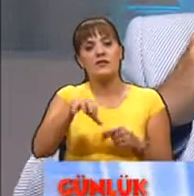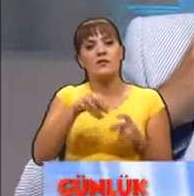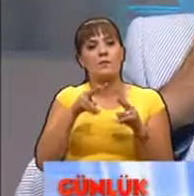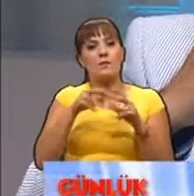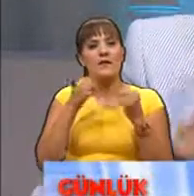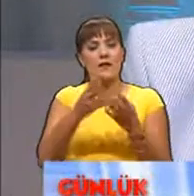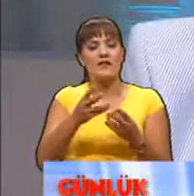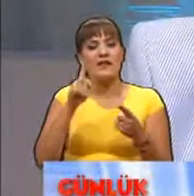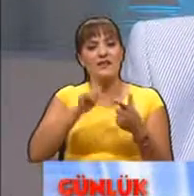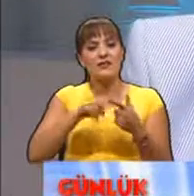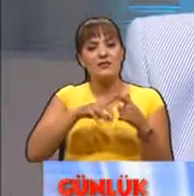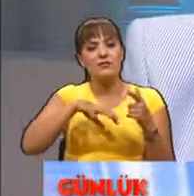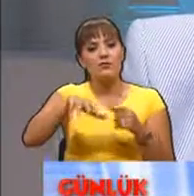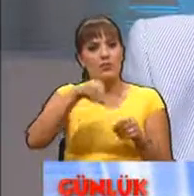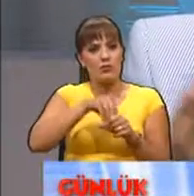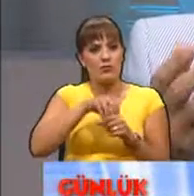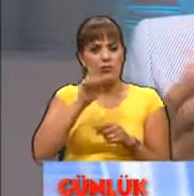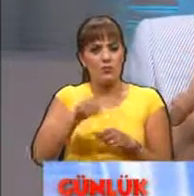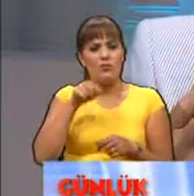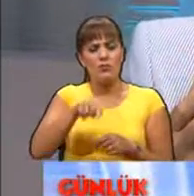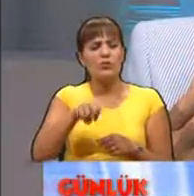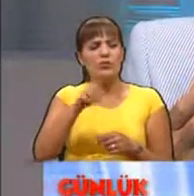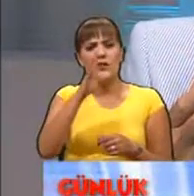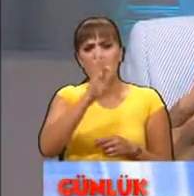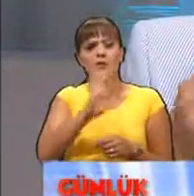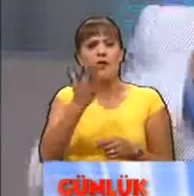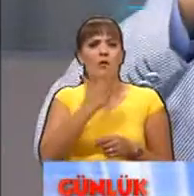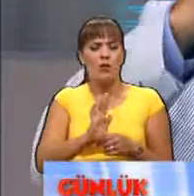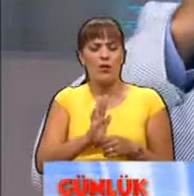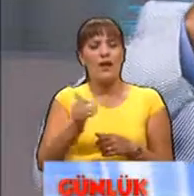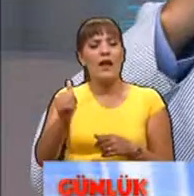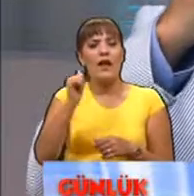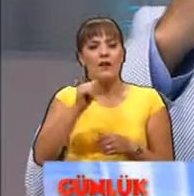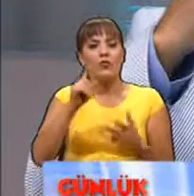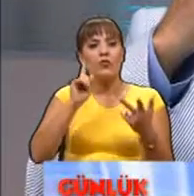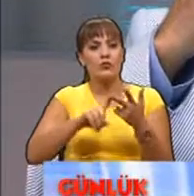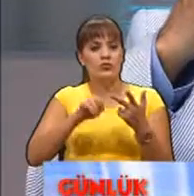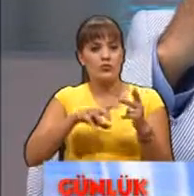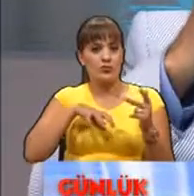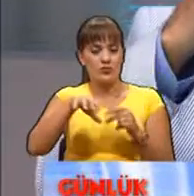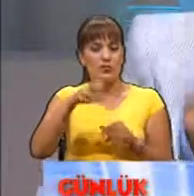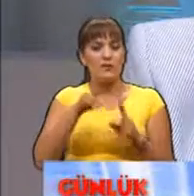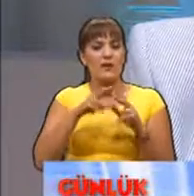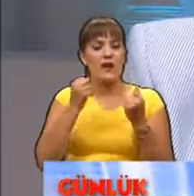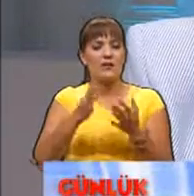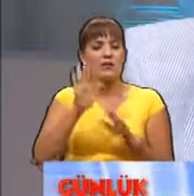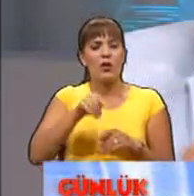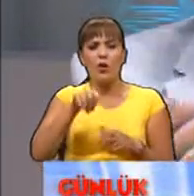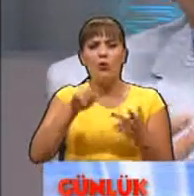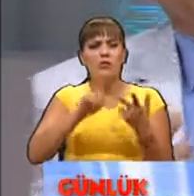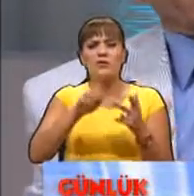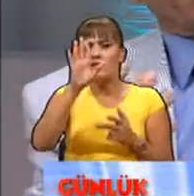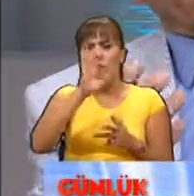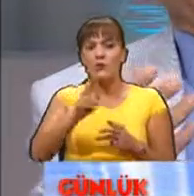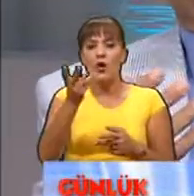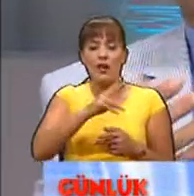mirasçılar, ikinci zümre evet, mirasçılar. Evet. Bunlarda kimse yok. Geriye üçüncü zümre mirasçı kalıyor. Üçüncü zümre mirasçı